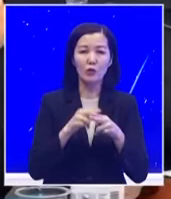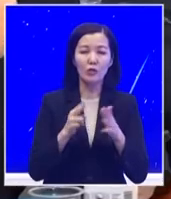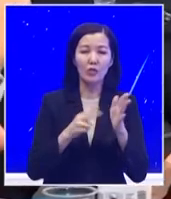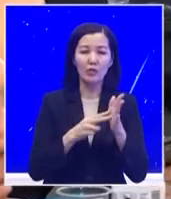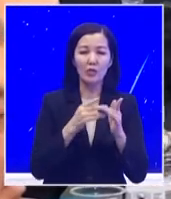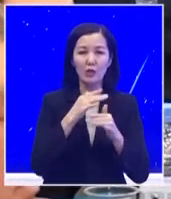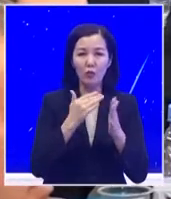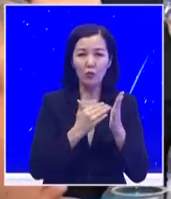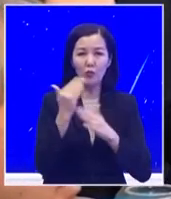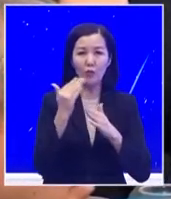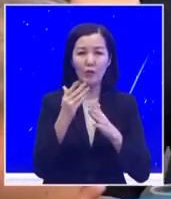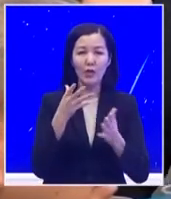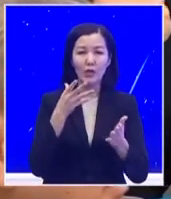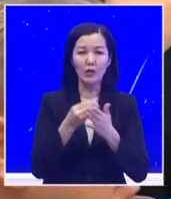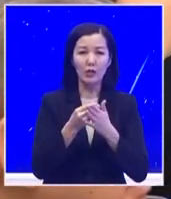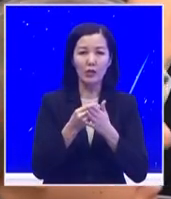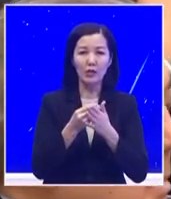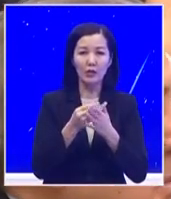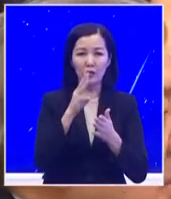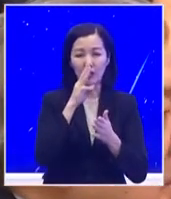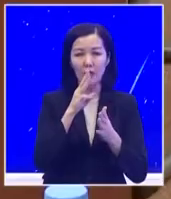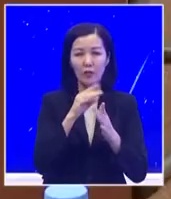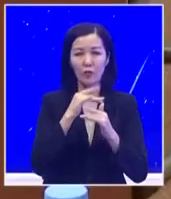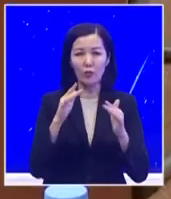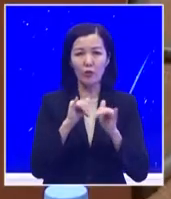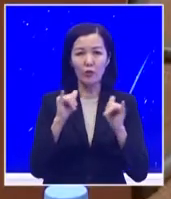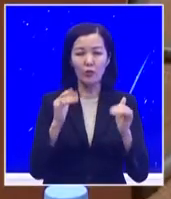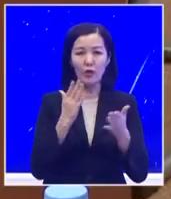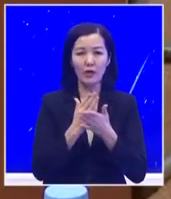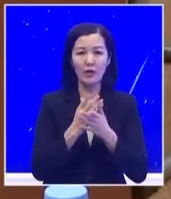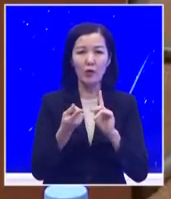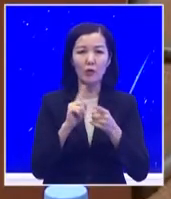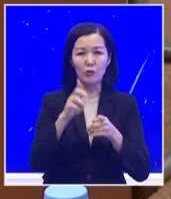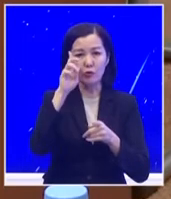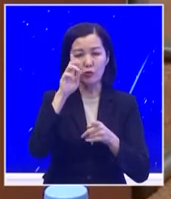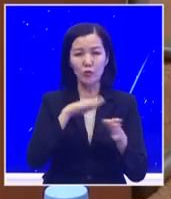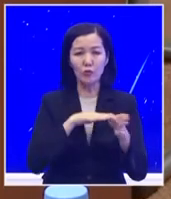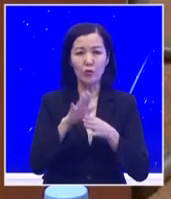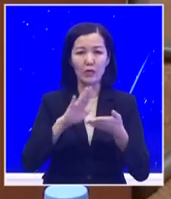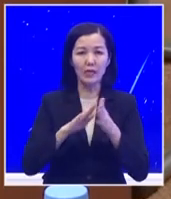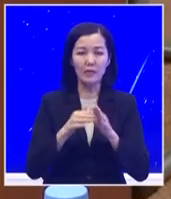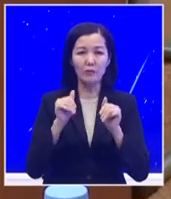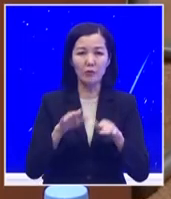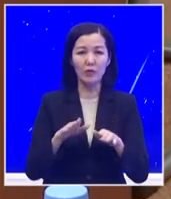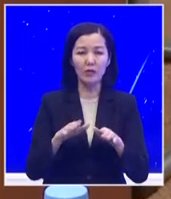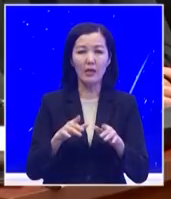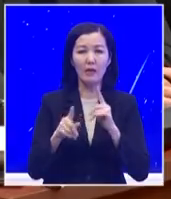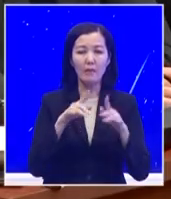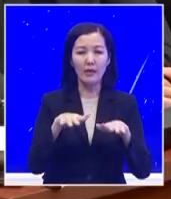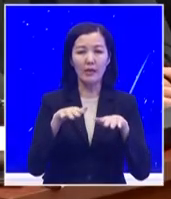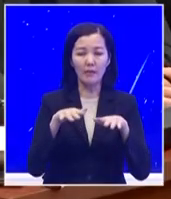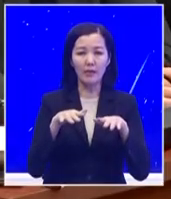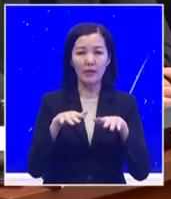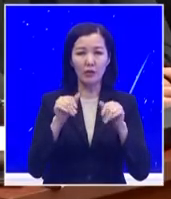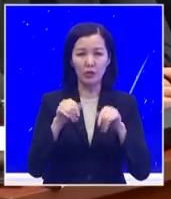баласы бар жанұяларға төленетін жәрдемақыны көбейту қаралып отыр. Бұл өзгеріс үкіметтің толық келісімінен өткен, енді парламенттің